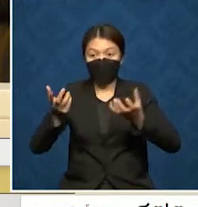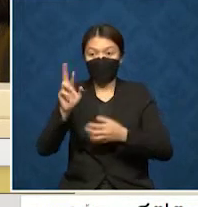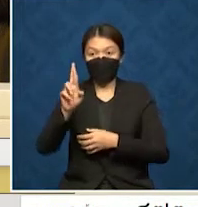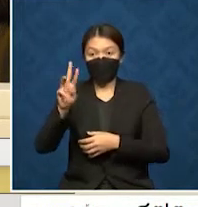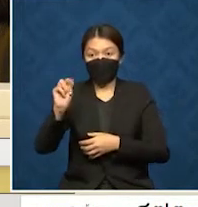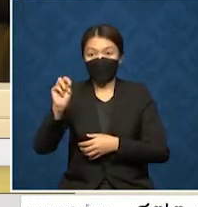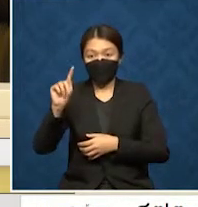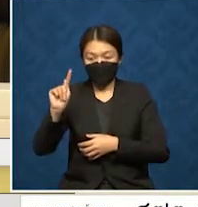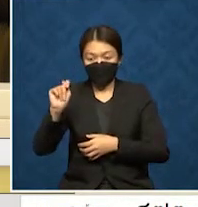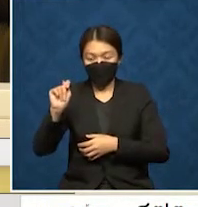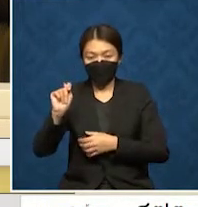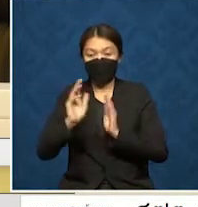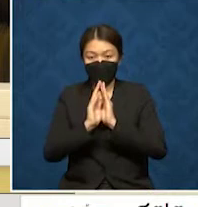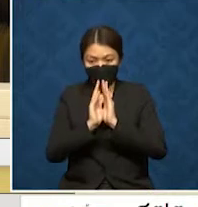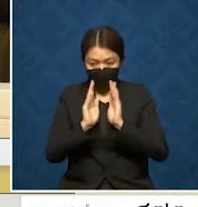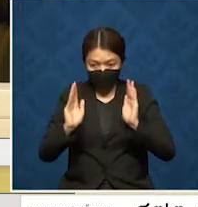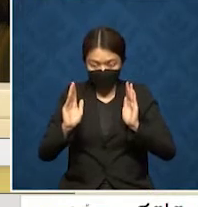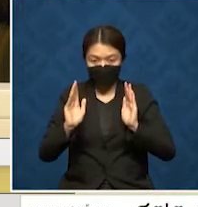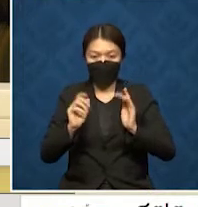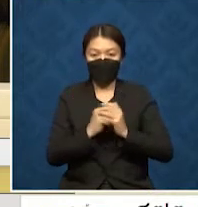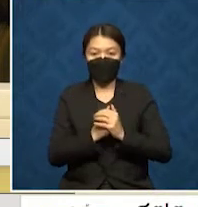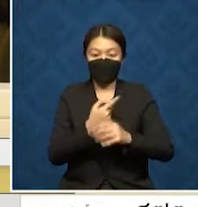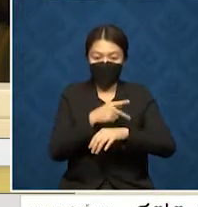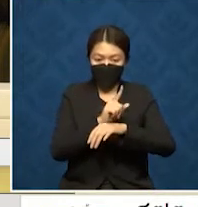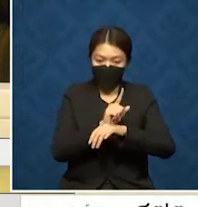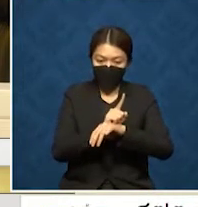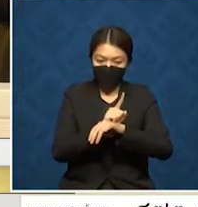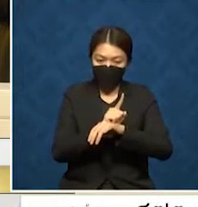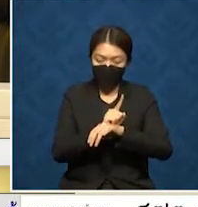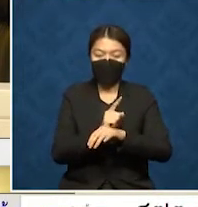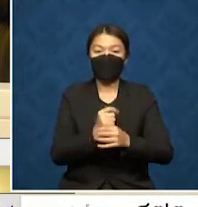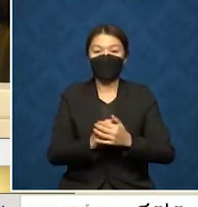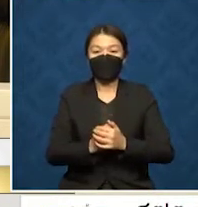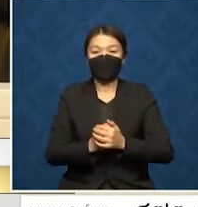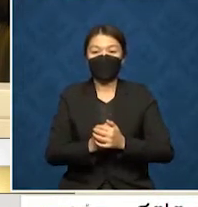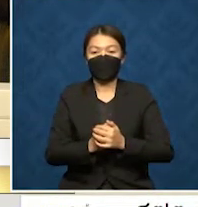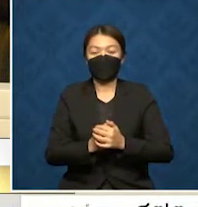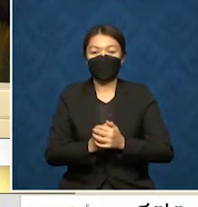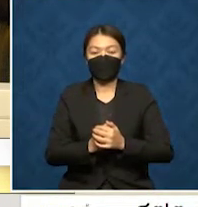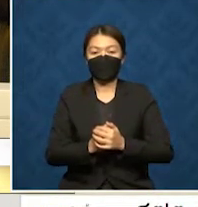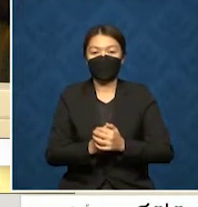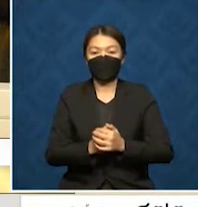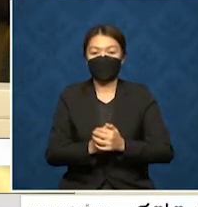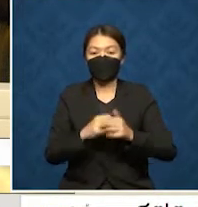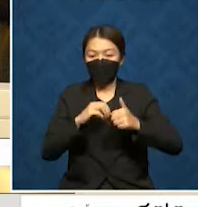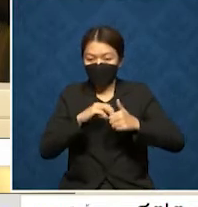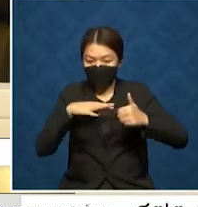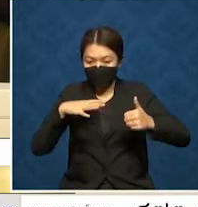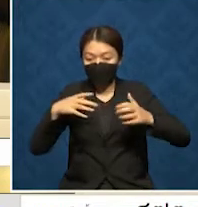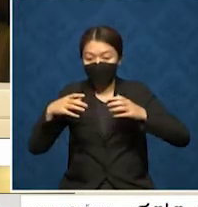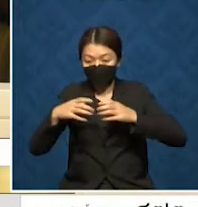ต้องขอขอบคุณท่านประธานสภาและท่านผู้นำฝ่ายค้